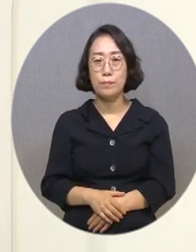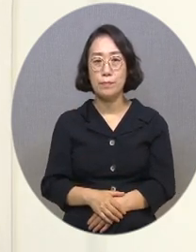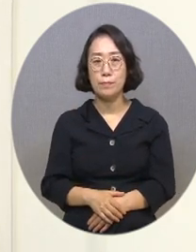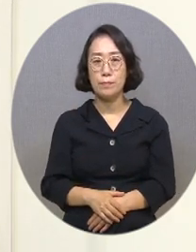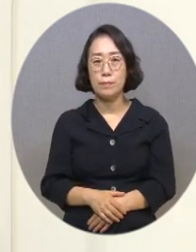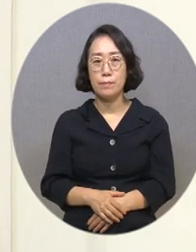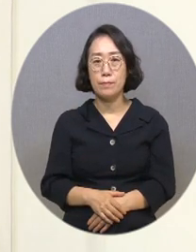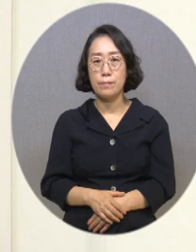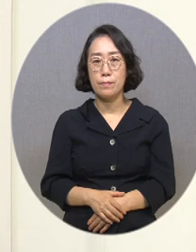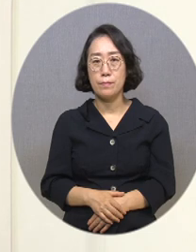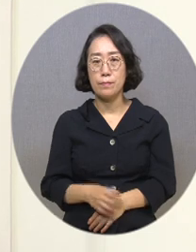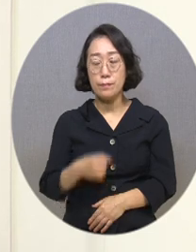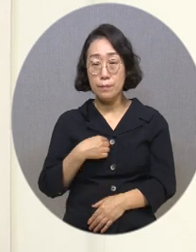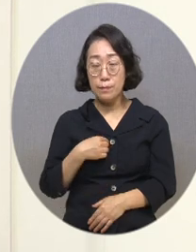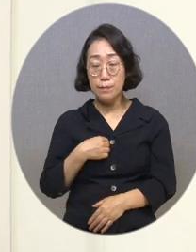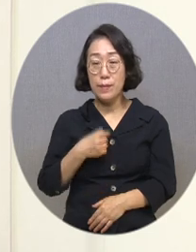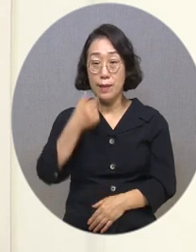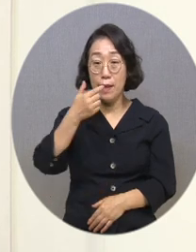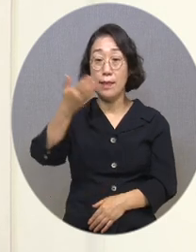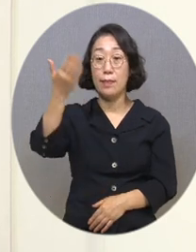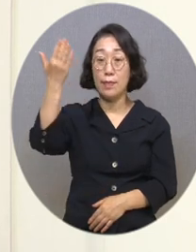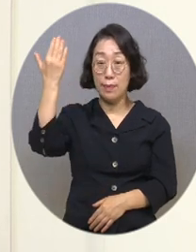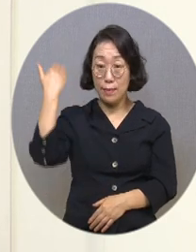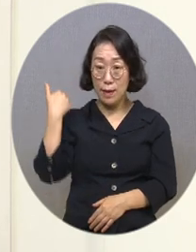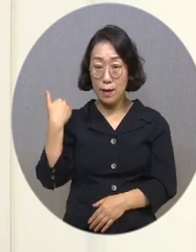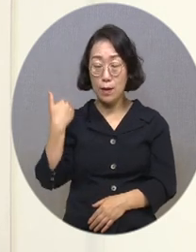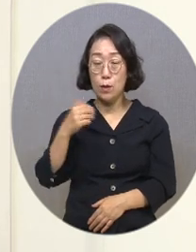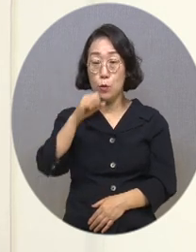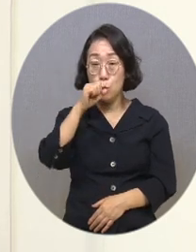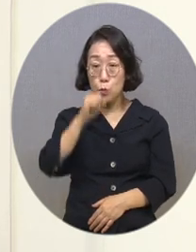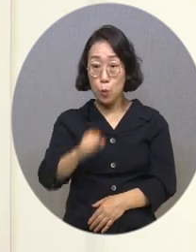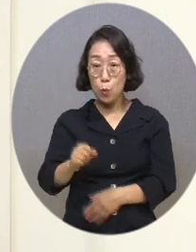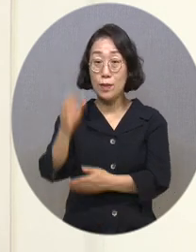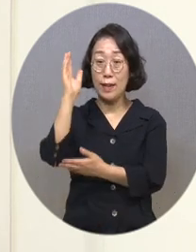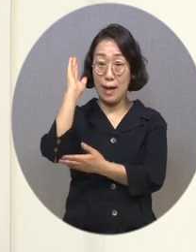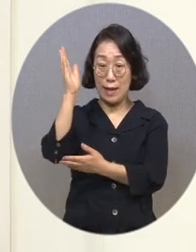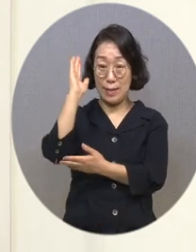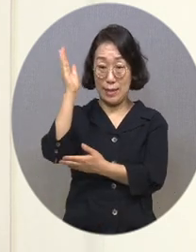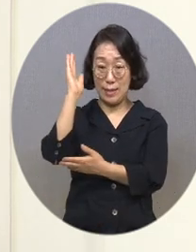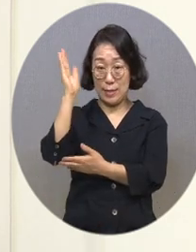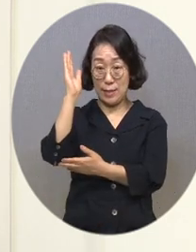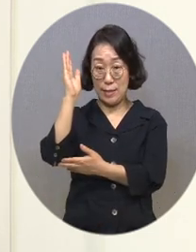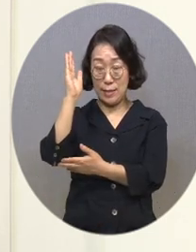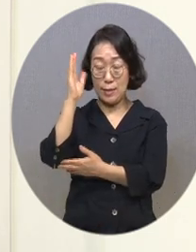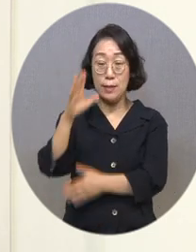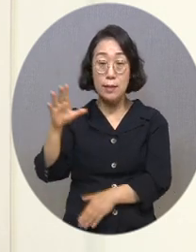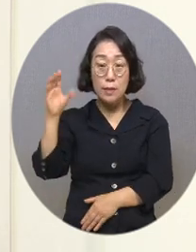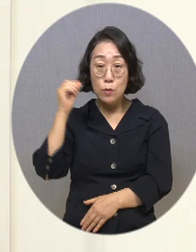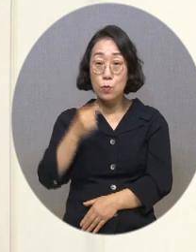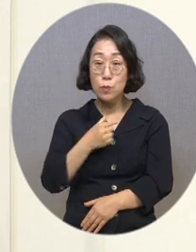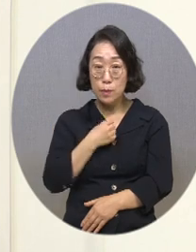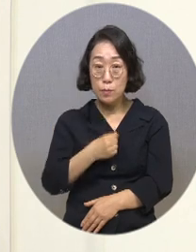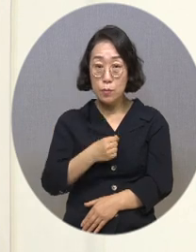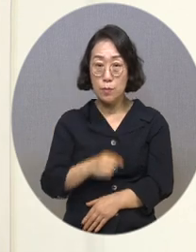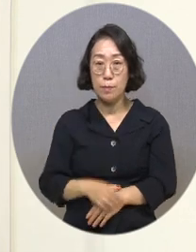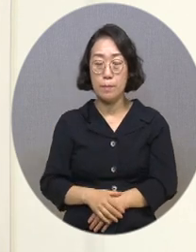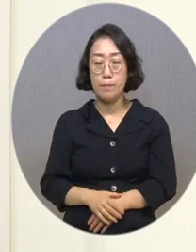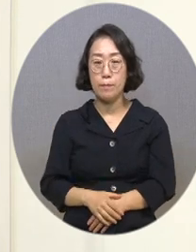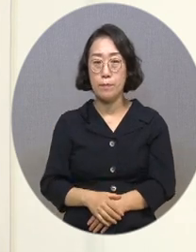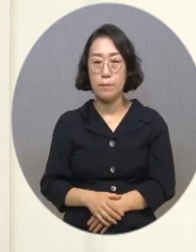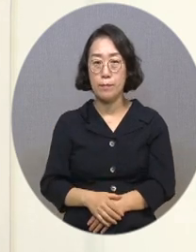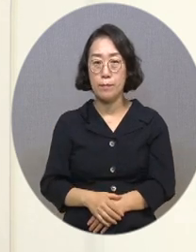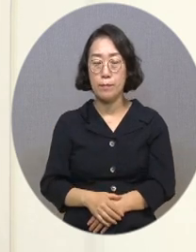네. 우리가 예전에는 어떤 좋은 강의를 듣고자 하면 자 강사예요.